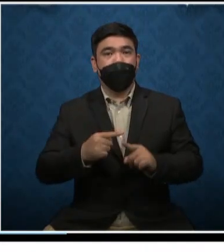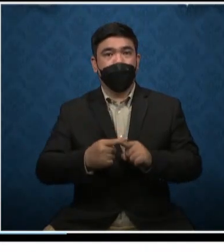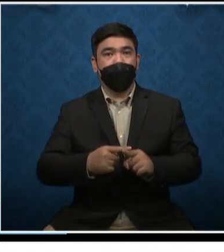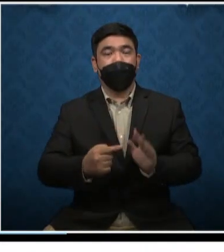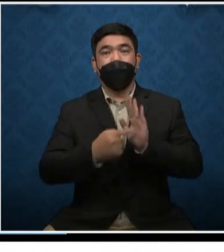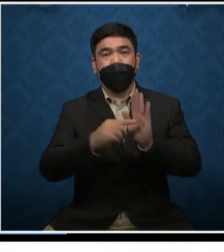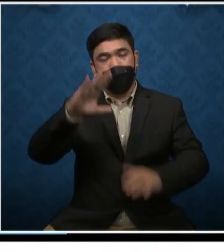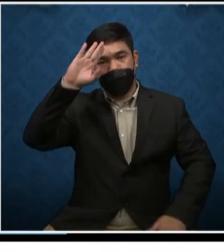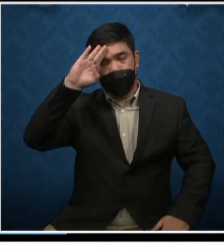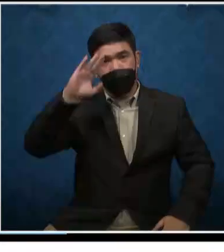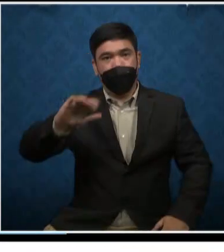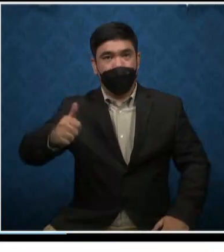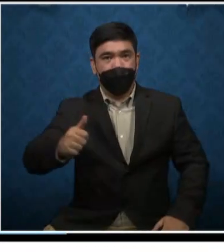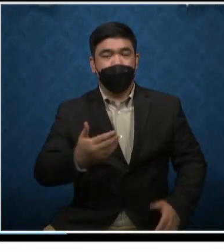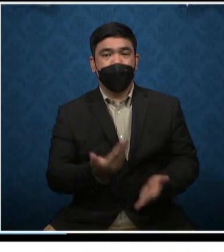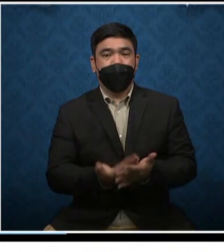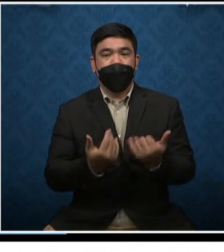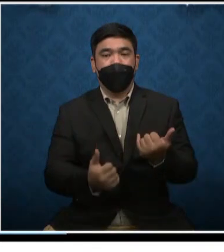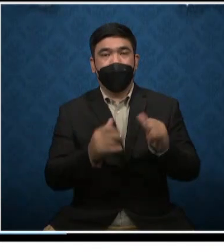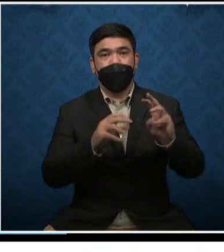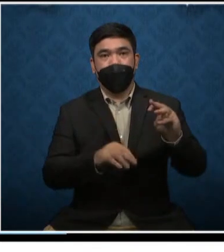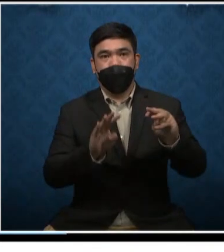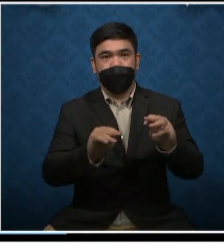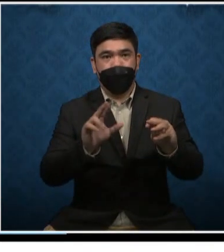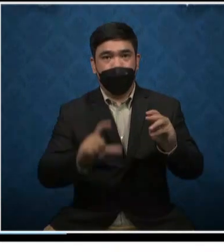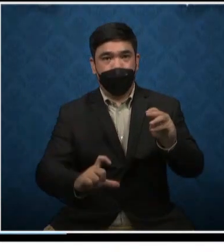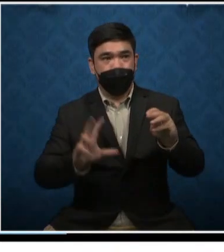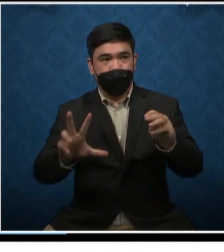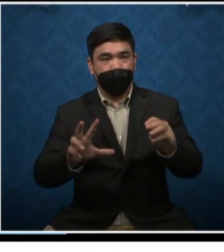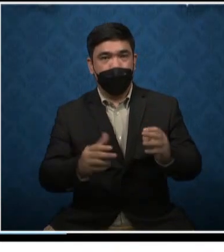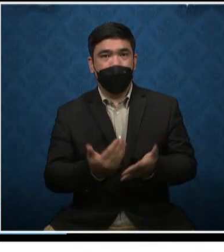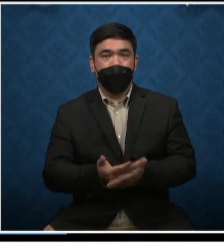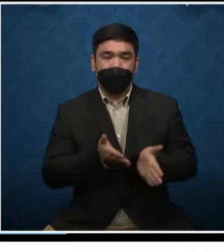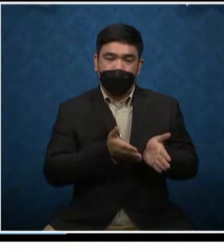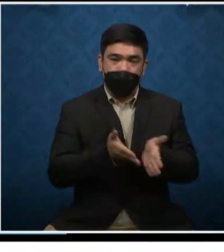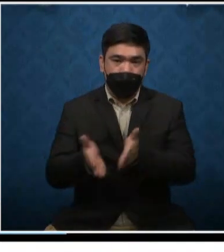ได้ส่วนมาตรา40วรรค3ก็ได้วางหลักไว้ว่